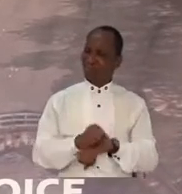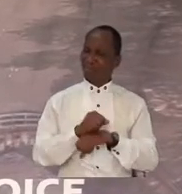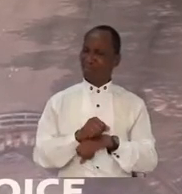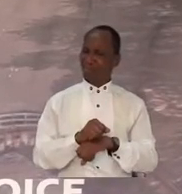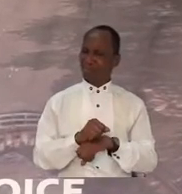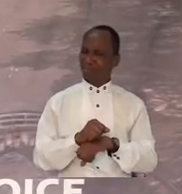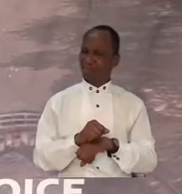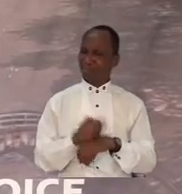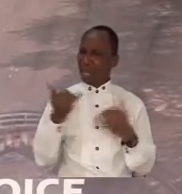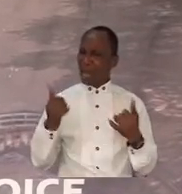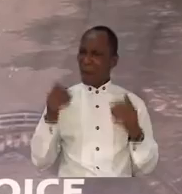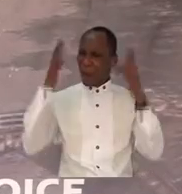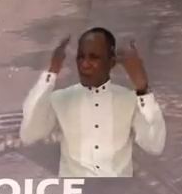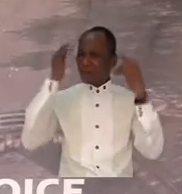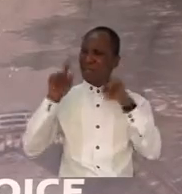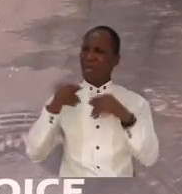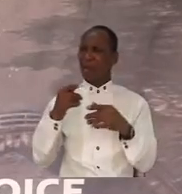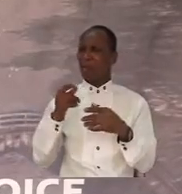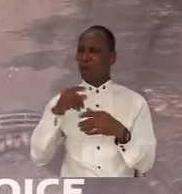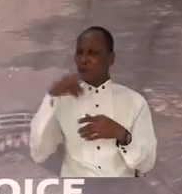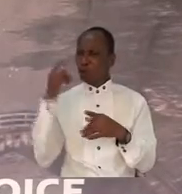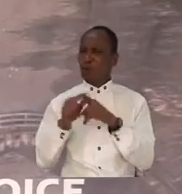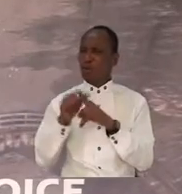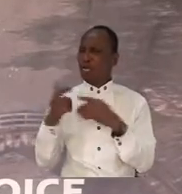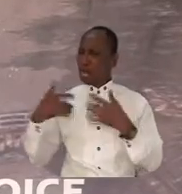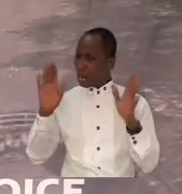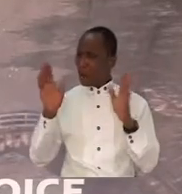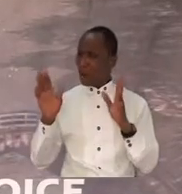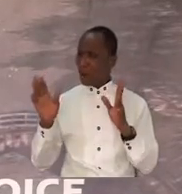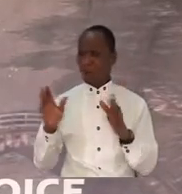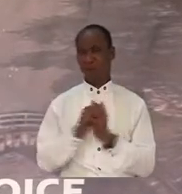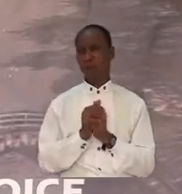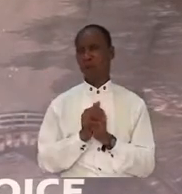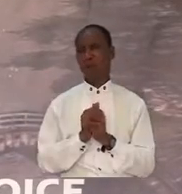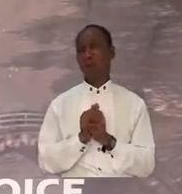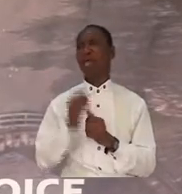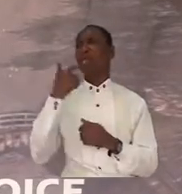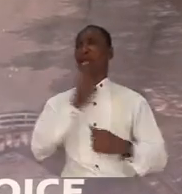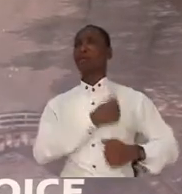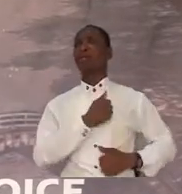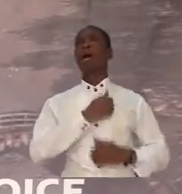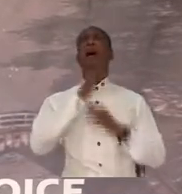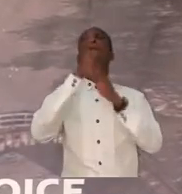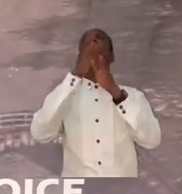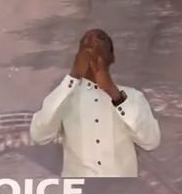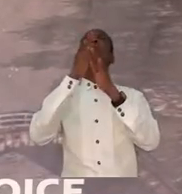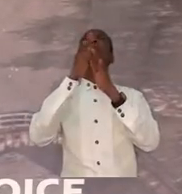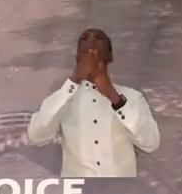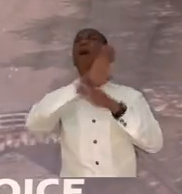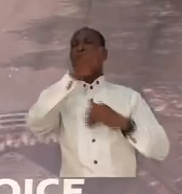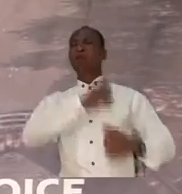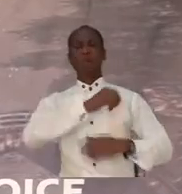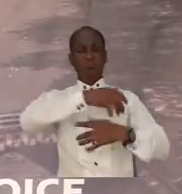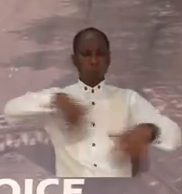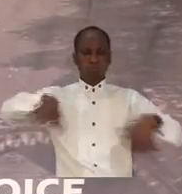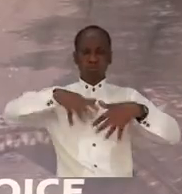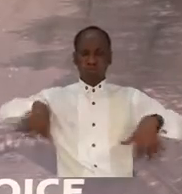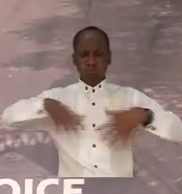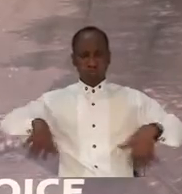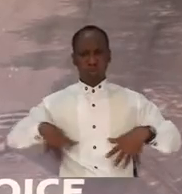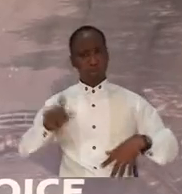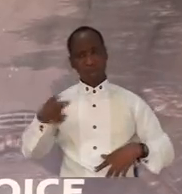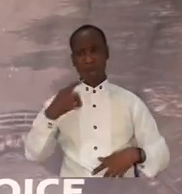abekekan se mo afa won ko dabi no ama himfie ho mo ahye totorobento na asoja fo nyina ba